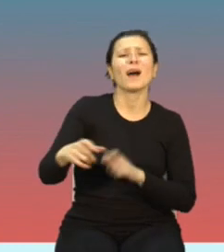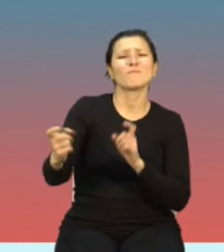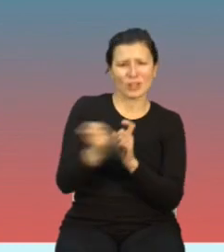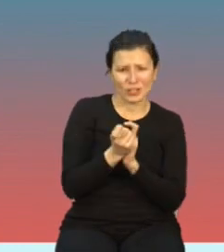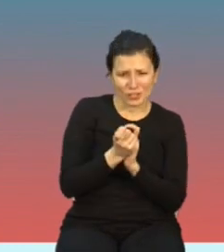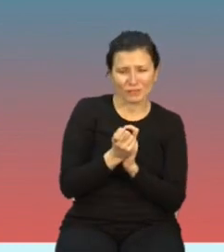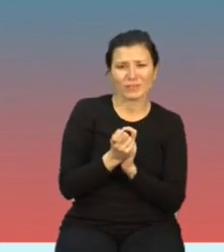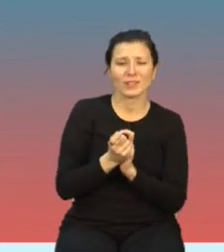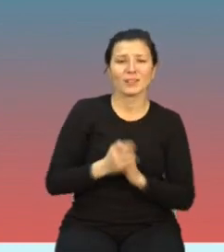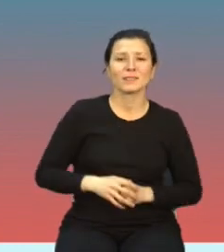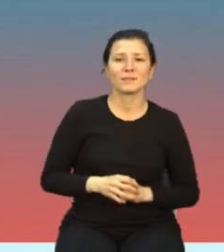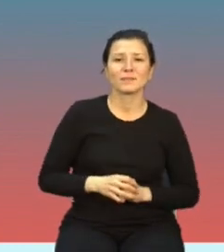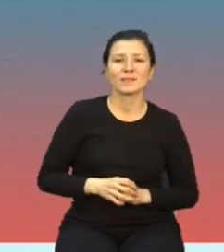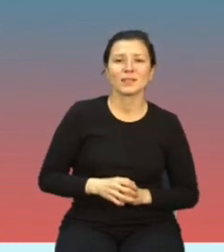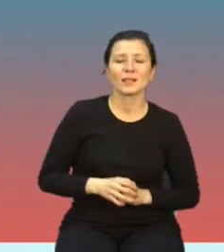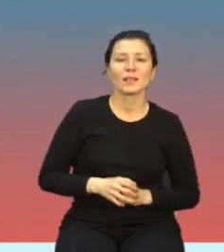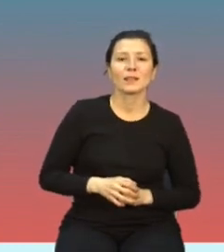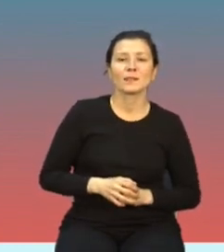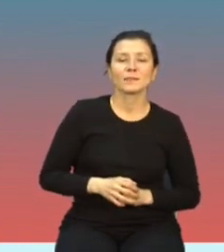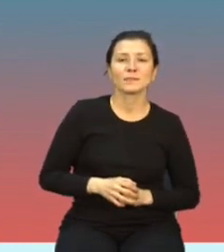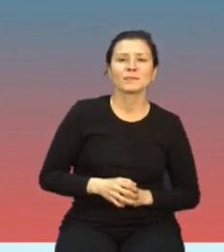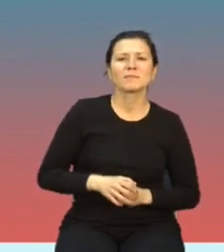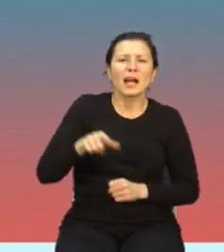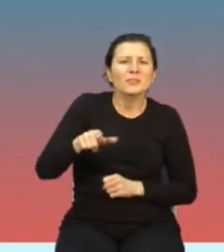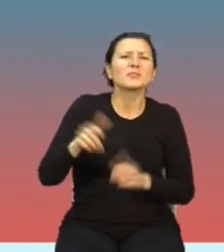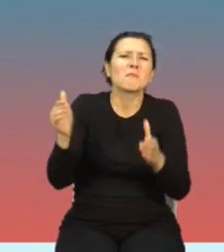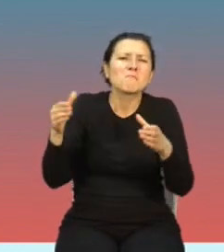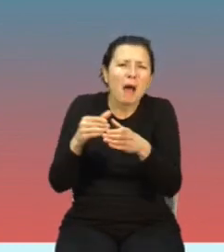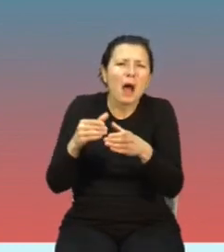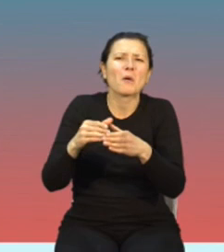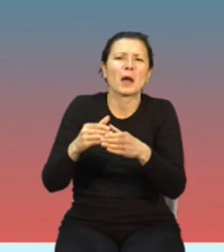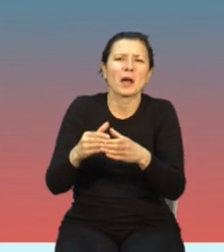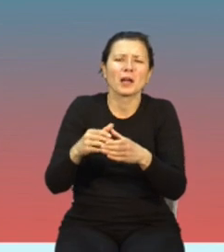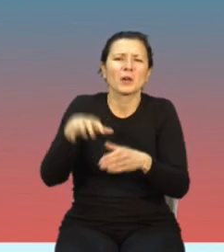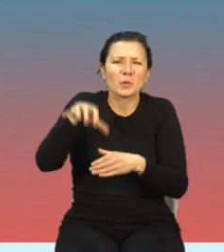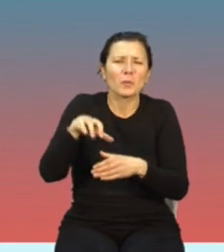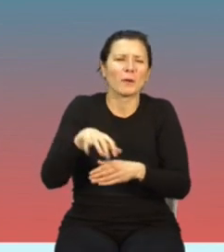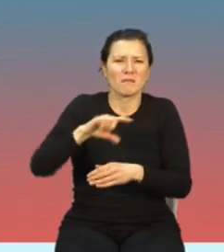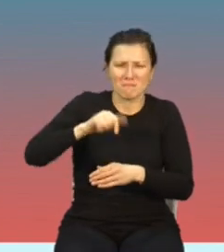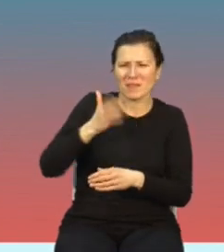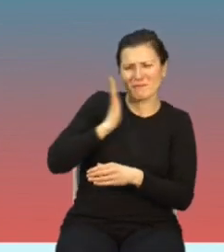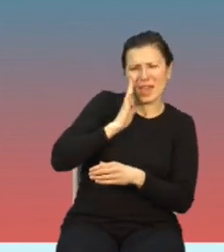podjęcia działań przeciwko PEM. Ich jest niewielu, dobrze o nich wiemy. I